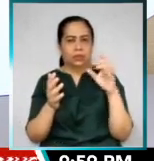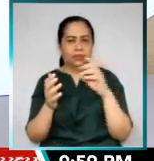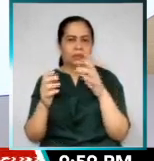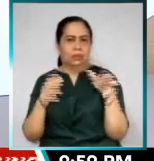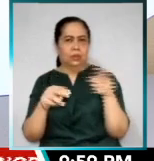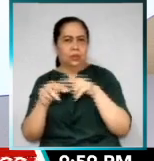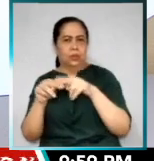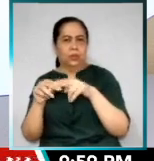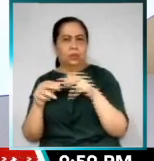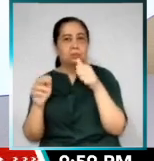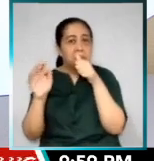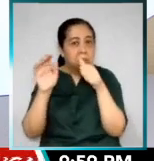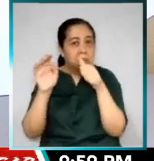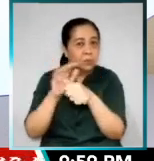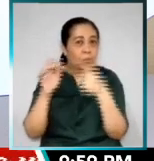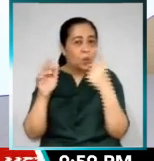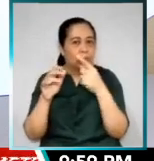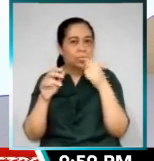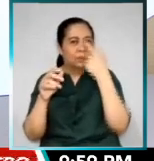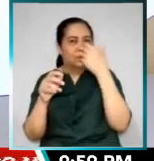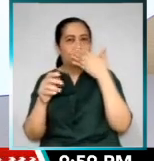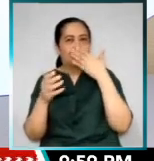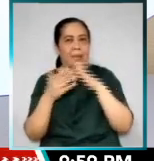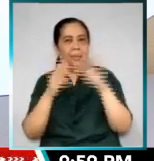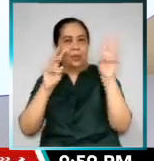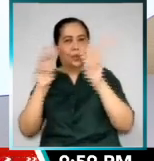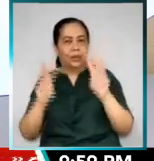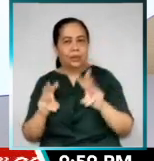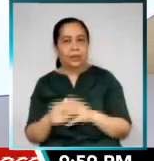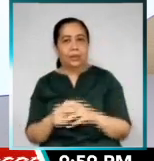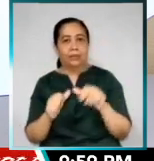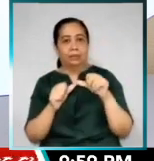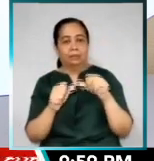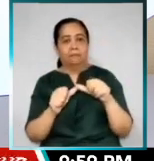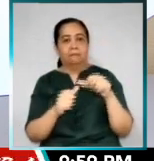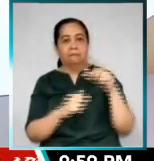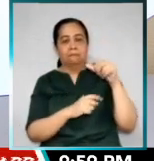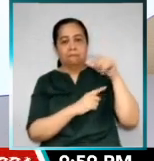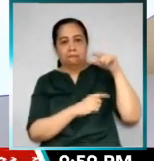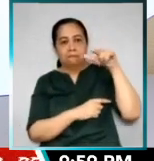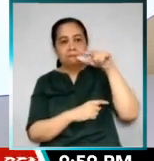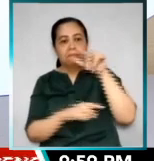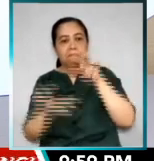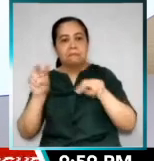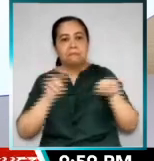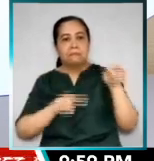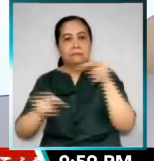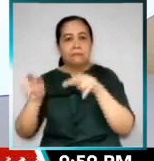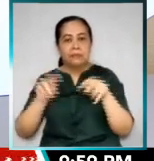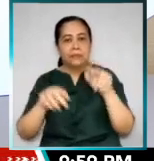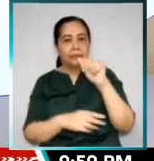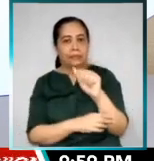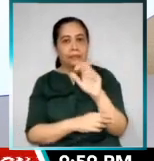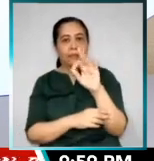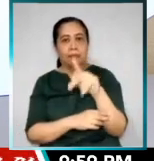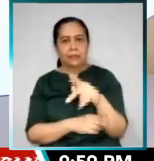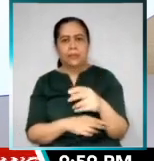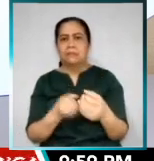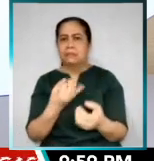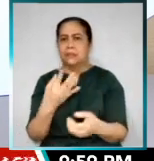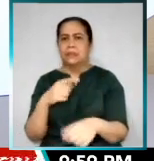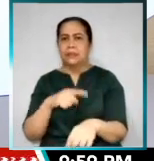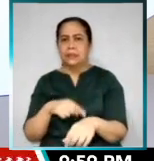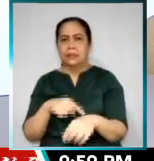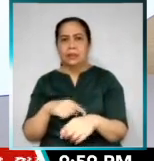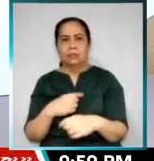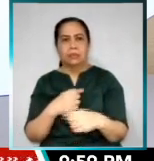maabutan ng masamang panahon. Sa pagpapatrolya roon ng Armed Forces of the Philippines, ilang beses itong binalaan